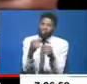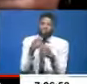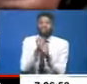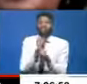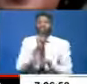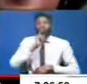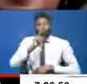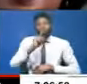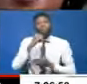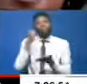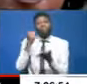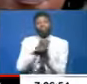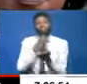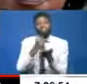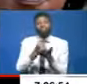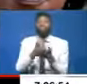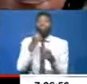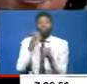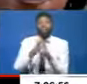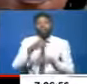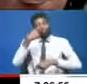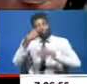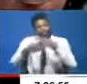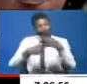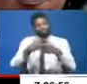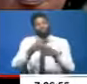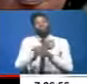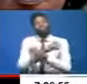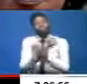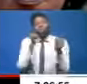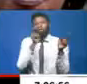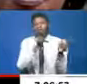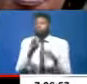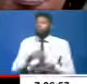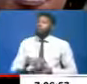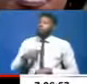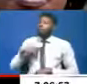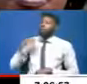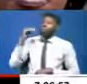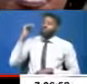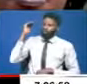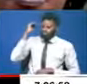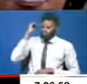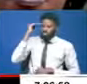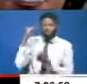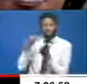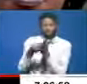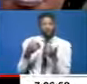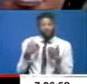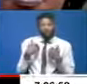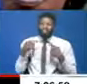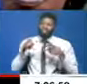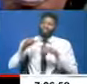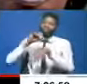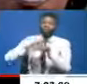know there's money, I know they can make money. I know kuna shida katika posta, hiyo mimi najua. Lakini